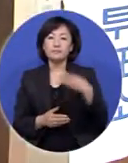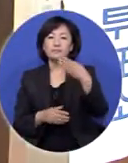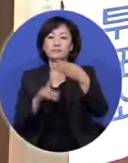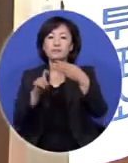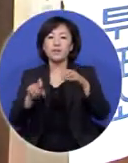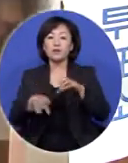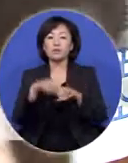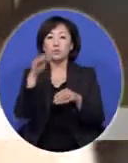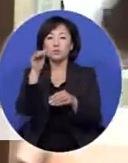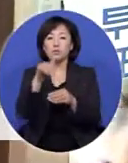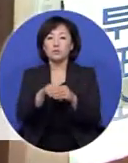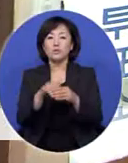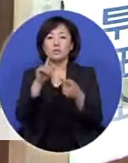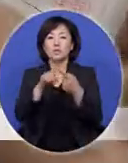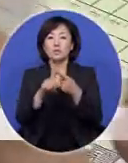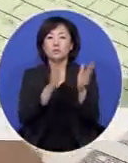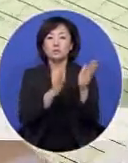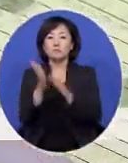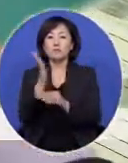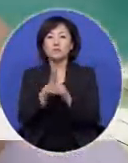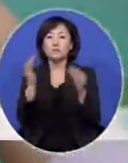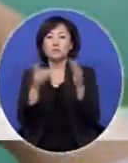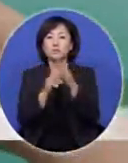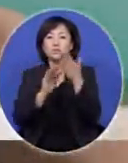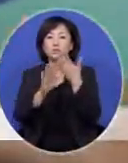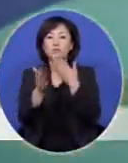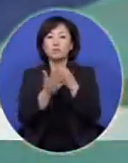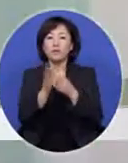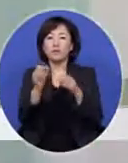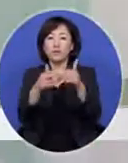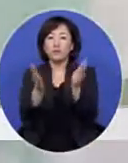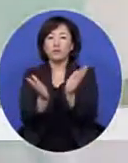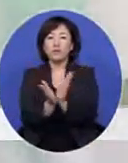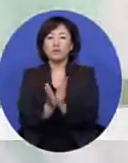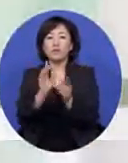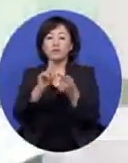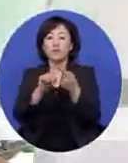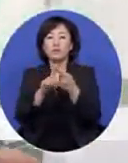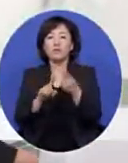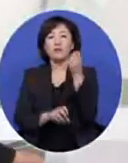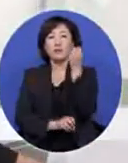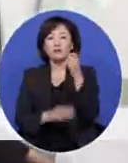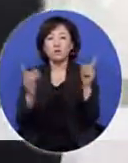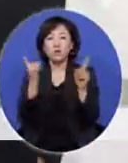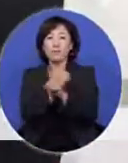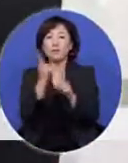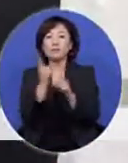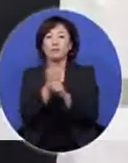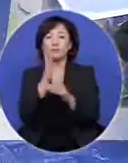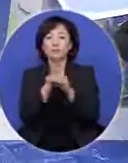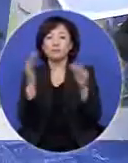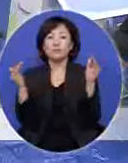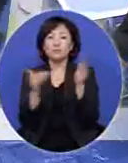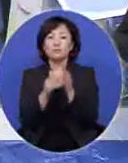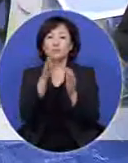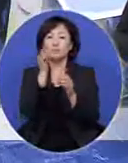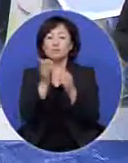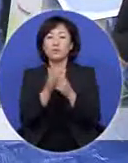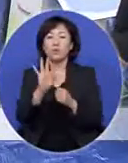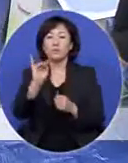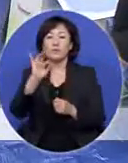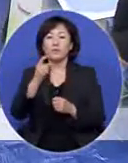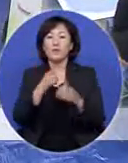4.11 총선을 분수령으로 울산 지역 야권의 정치 구도에 지각 변동이 시작됐습니다. 무엇보다